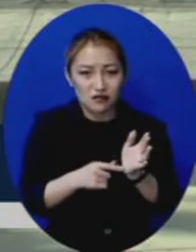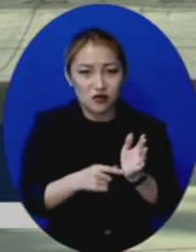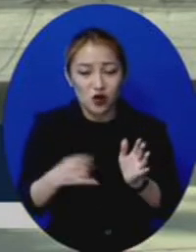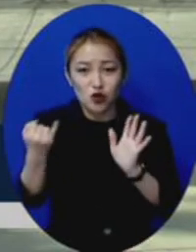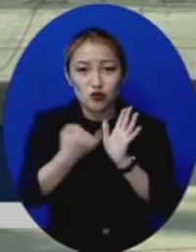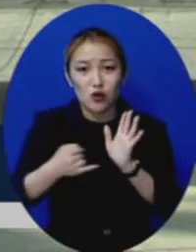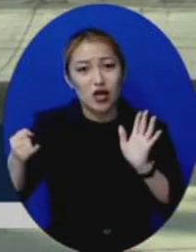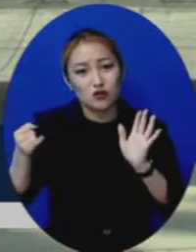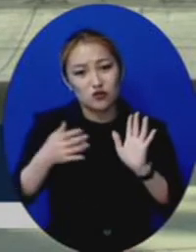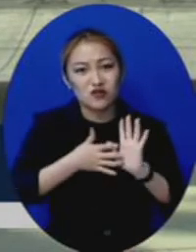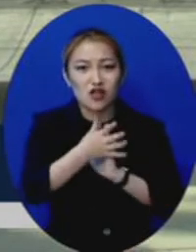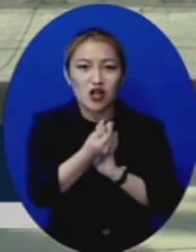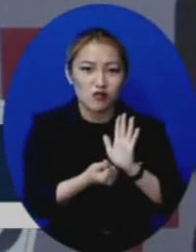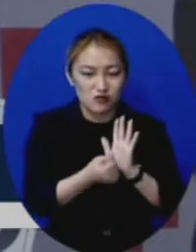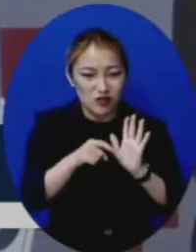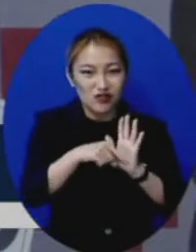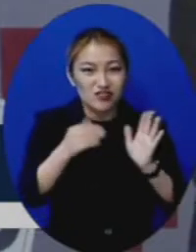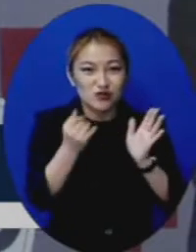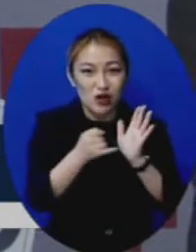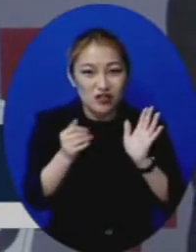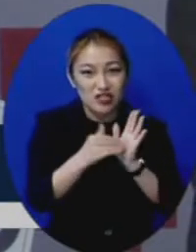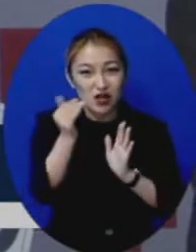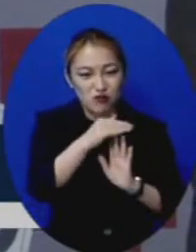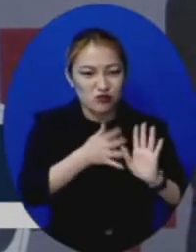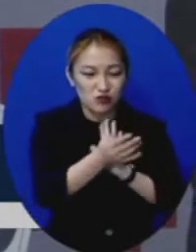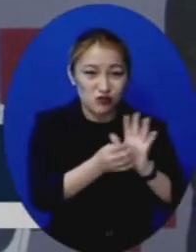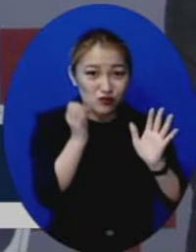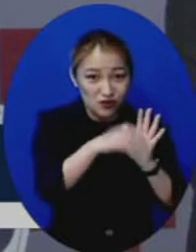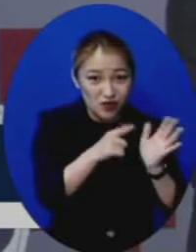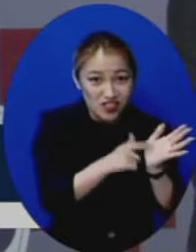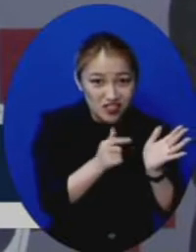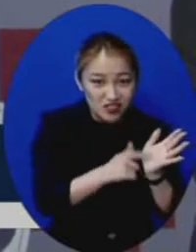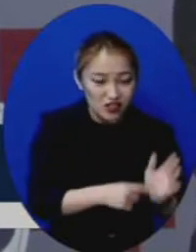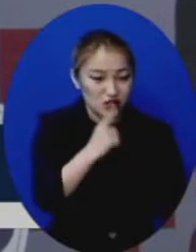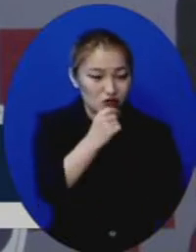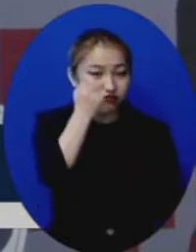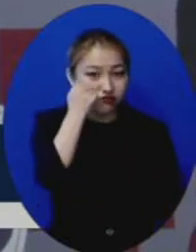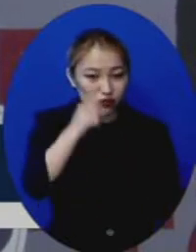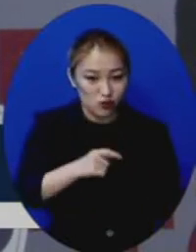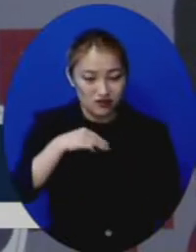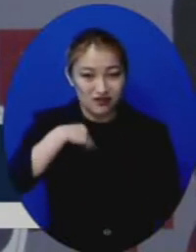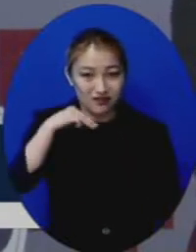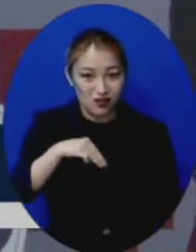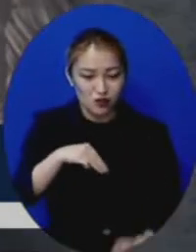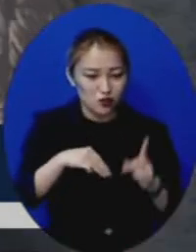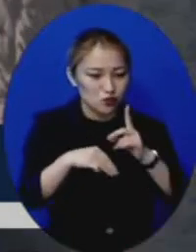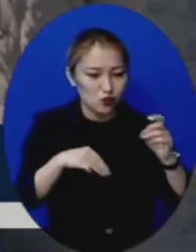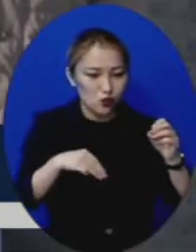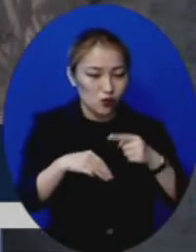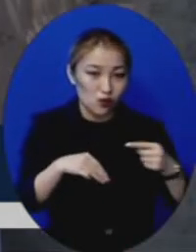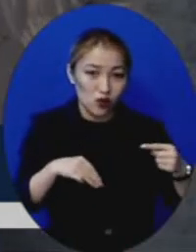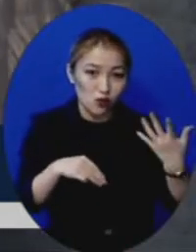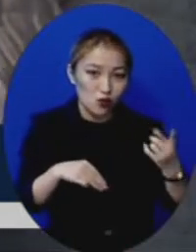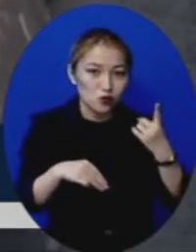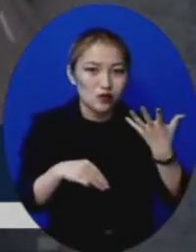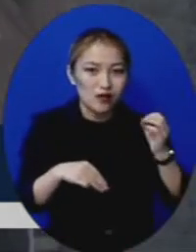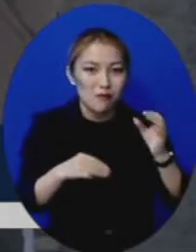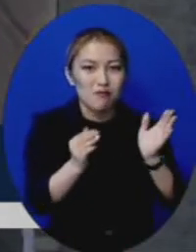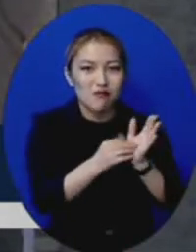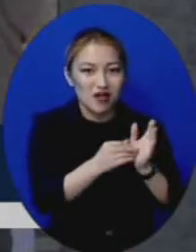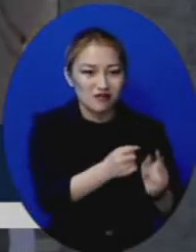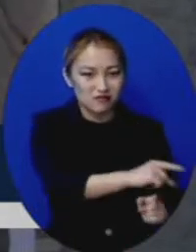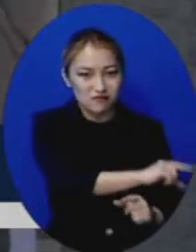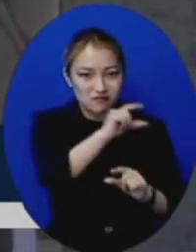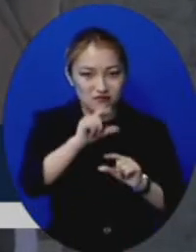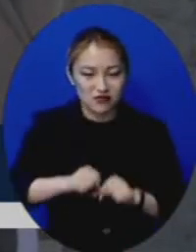600 гаруй тэрбум төгрөг шаардлагатай. Зөрүүг арилгахсанаар нэг ахмад насны бодит орлогод 100-150 мянган төгрөгийн нэмэгдэл орох юм байна. Үүнийг